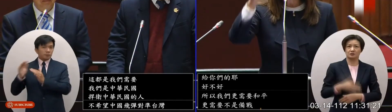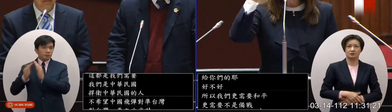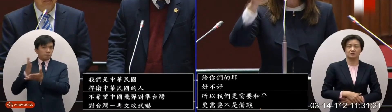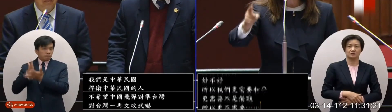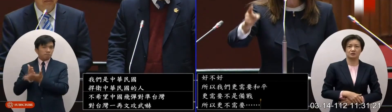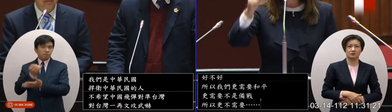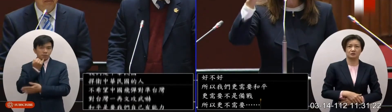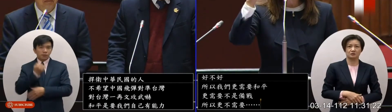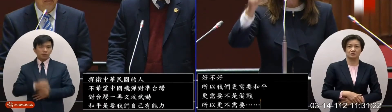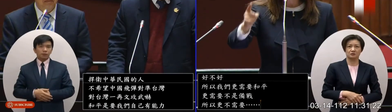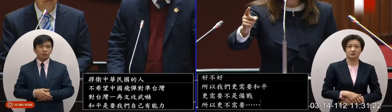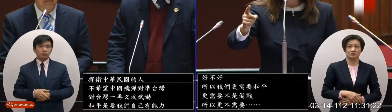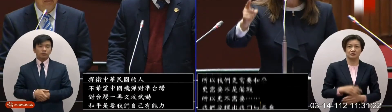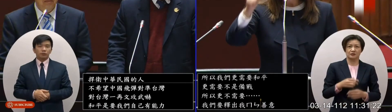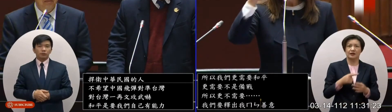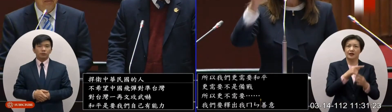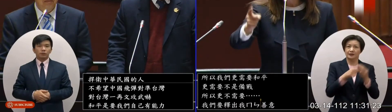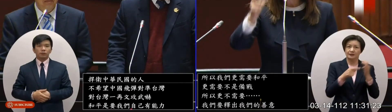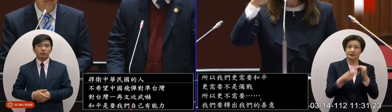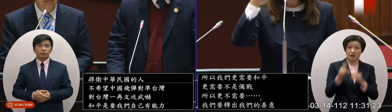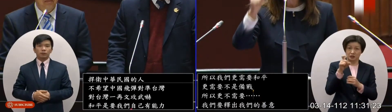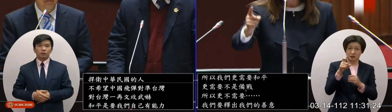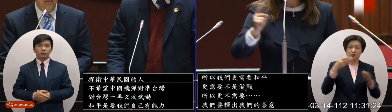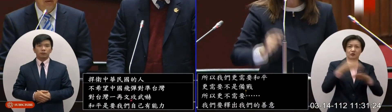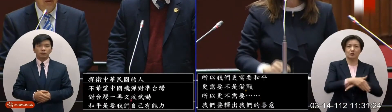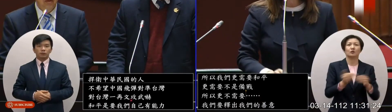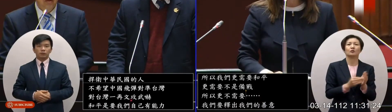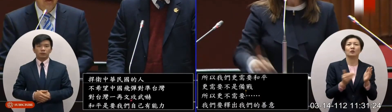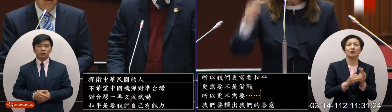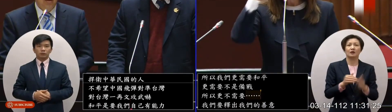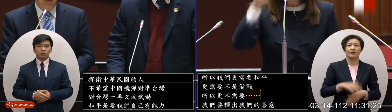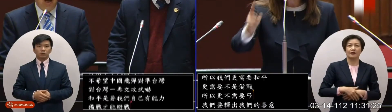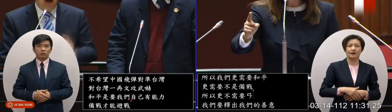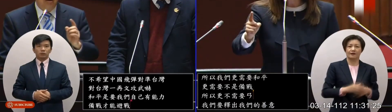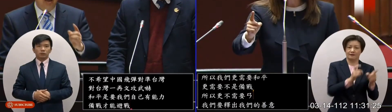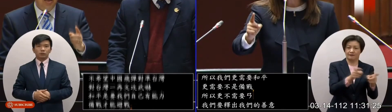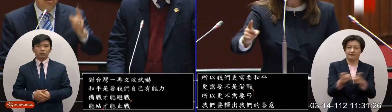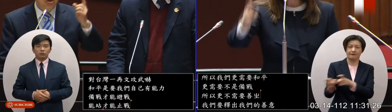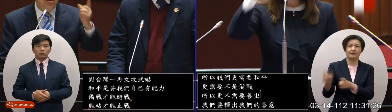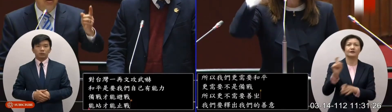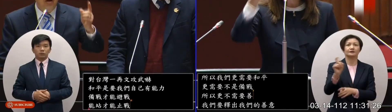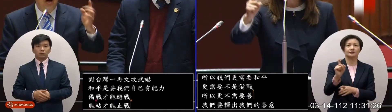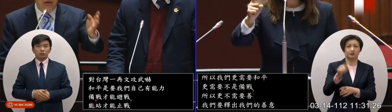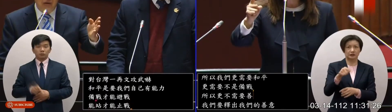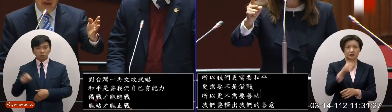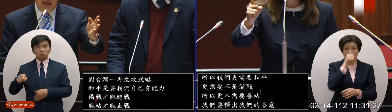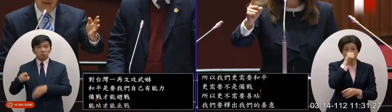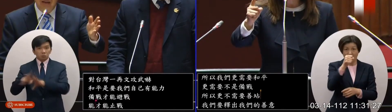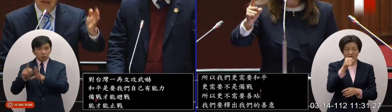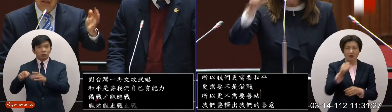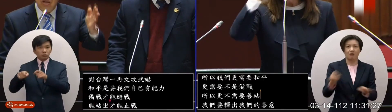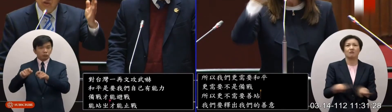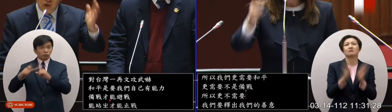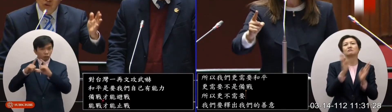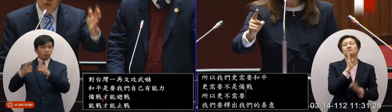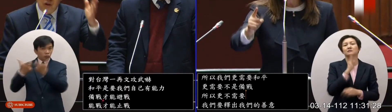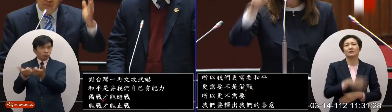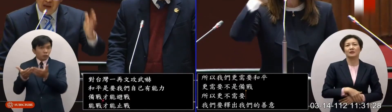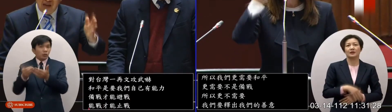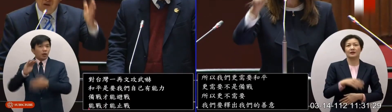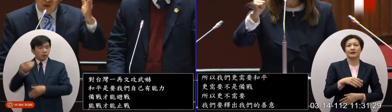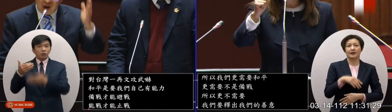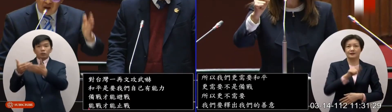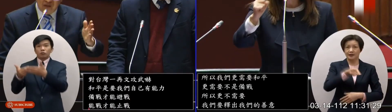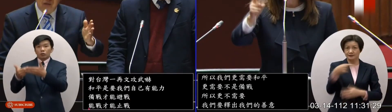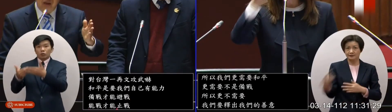过了10个案点，所以这是好的开始，而这个 好的 开始不能够只有一个， 但是中国